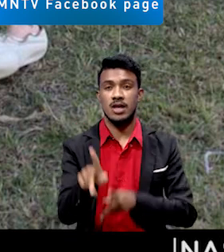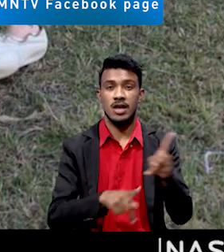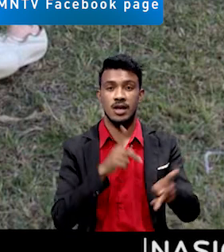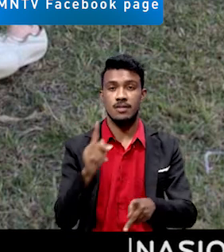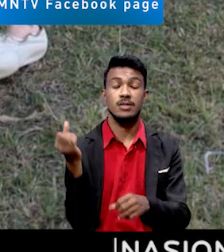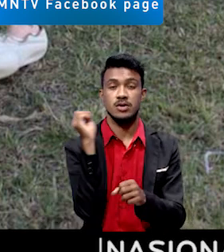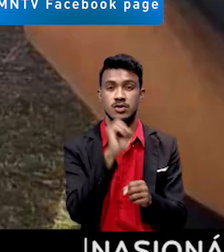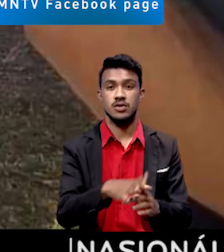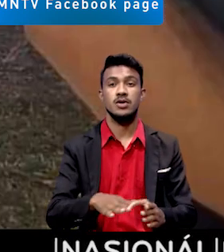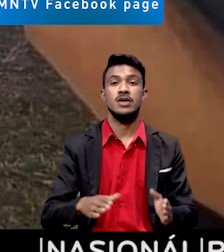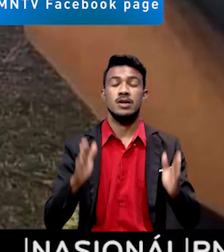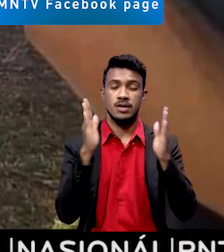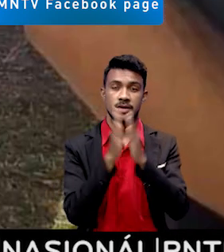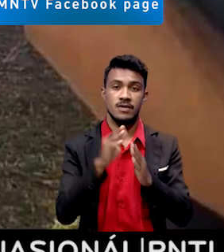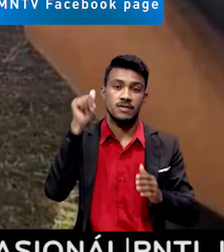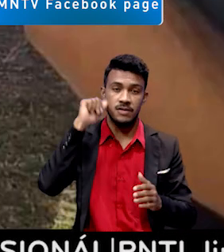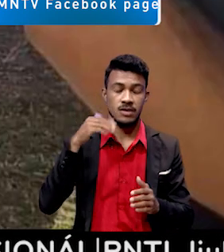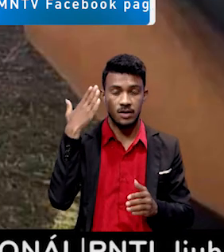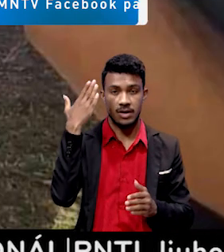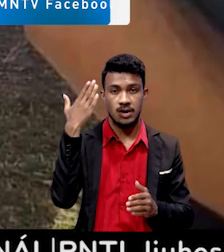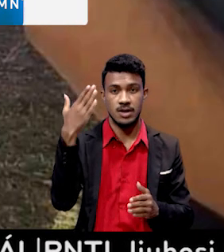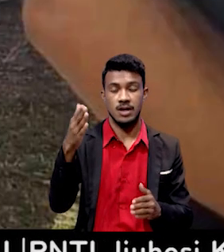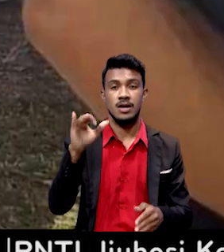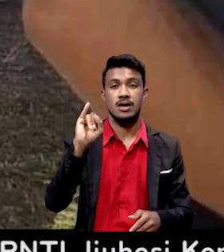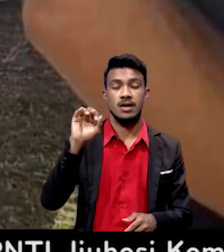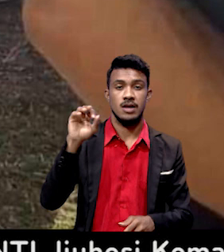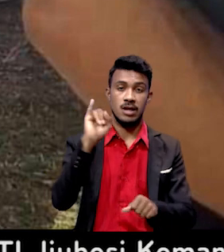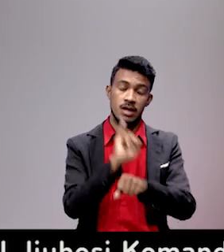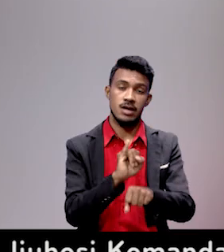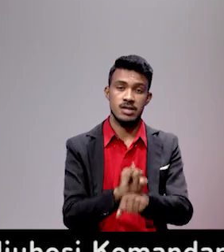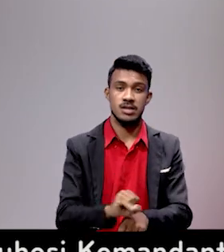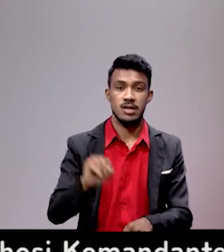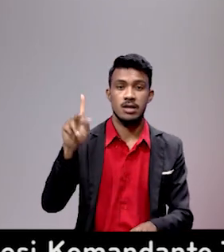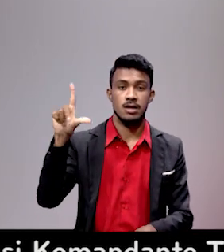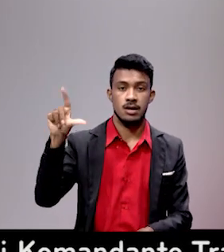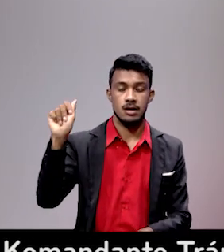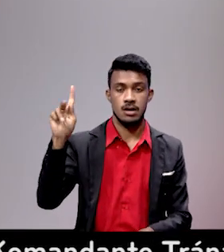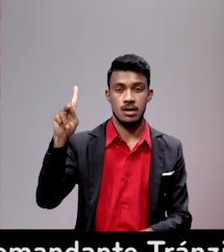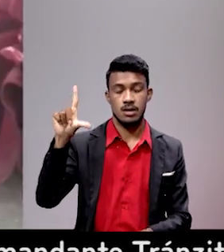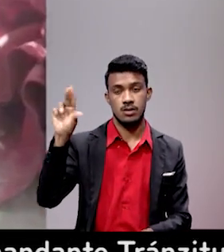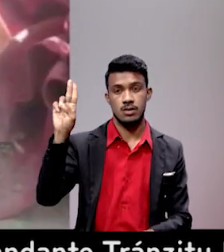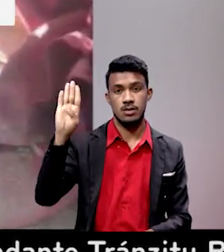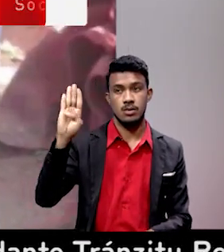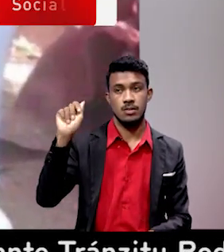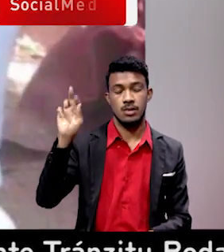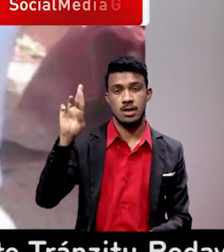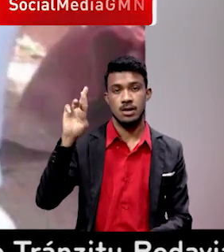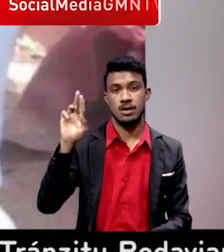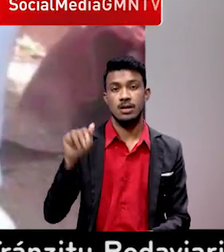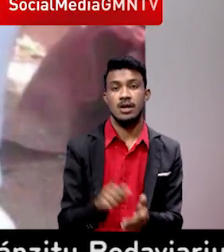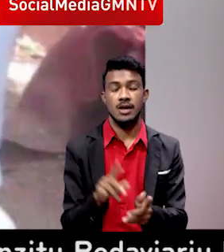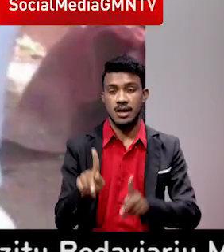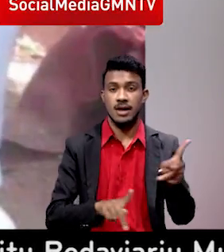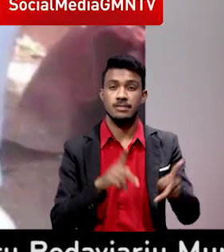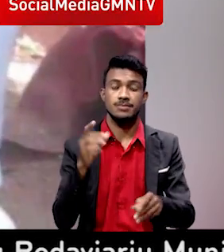sa estatua na infeto husi capela la clubar antes ne mos ia lorong nem fulan junho tinen ring rua ronulu e mades